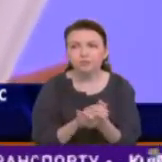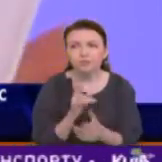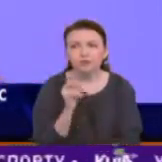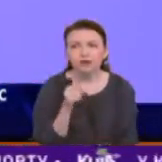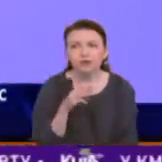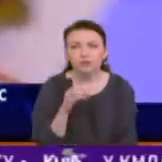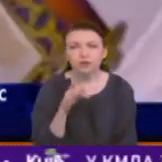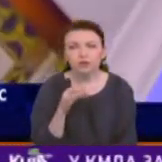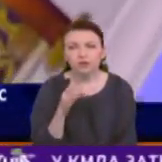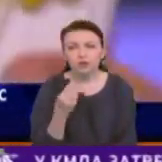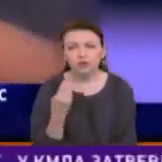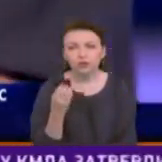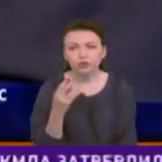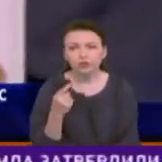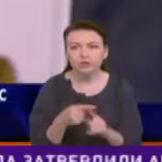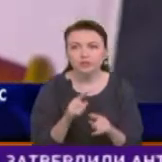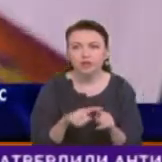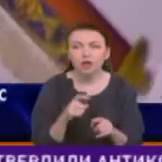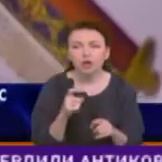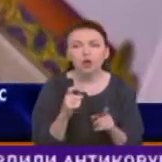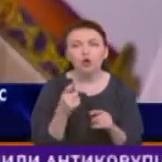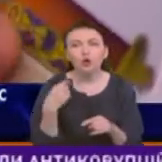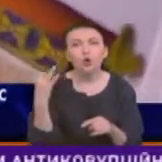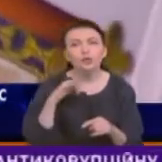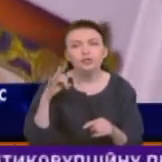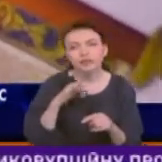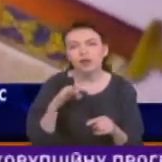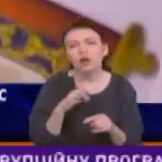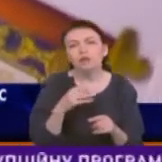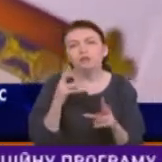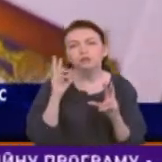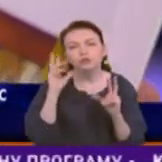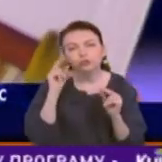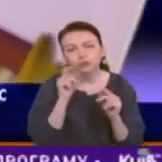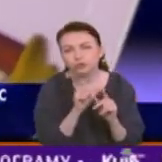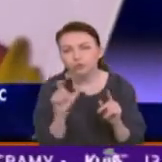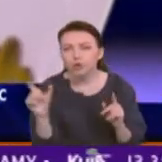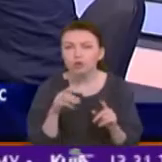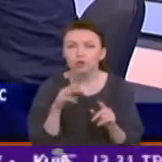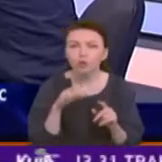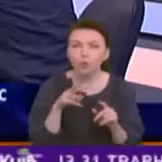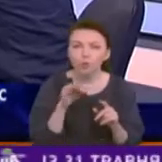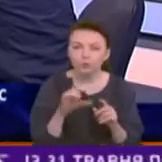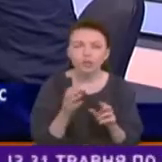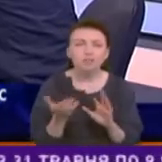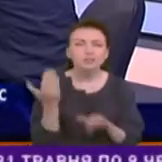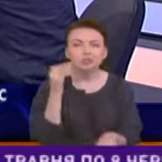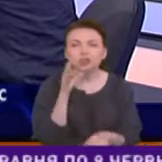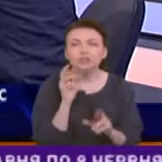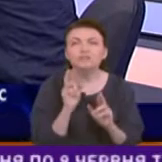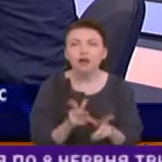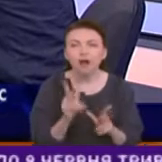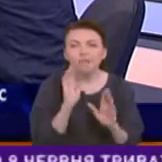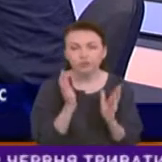Щоткіна, «Хроніки Томасу». Теж починається ця книжка з тих часів, як автокефальна